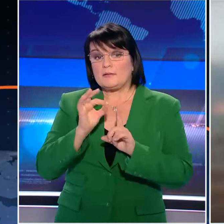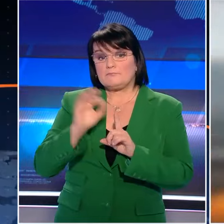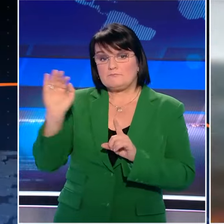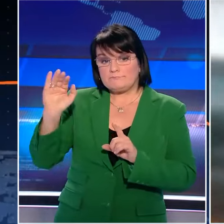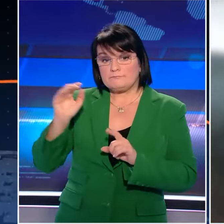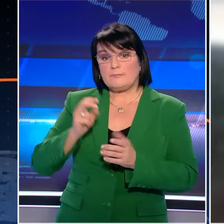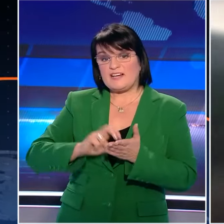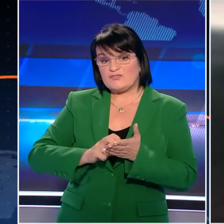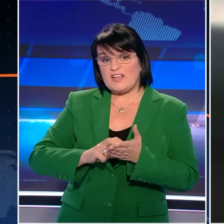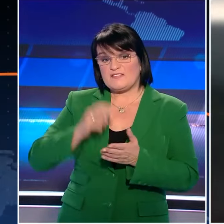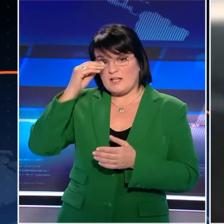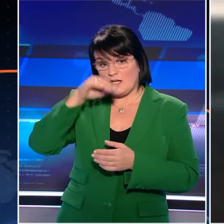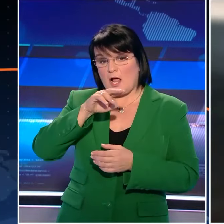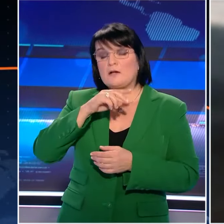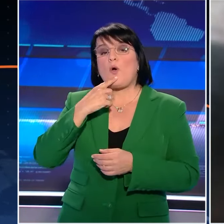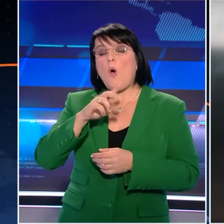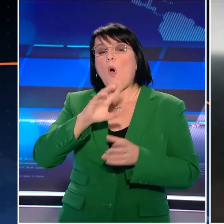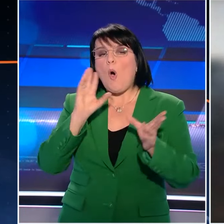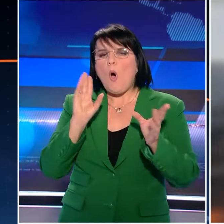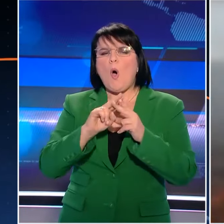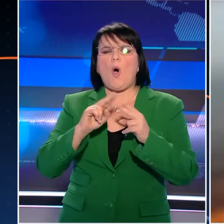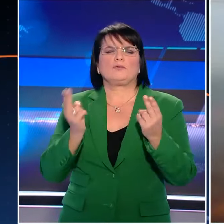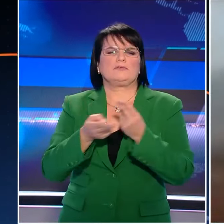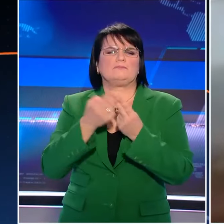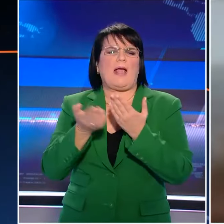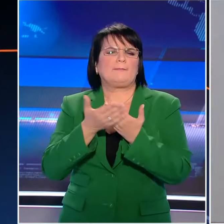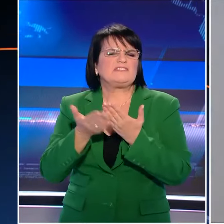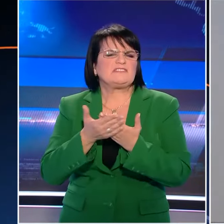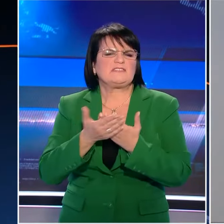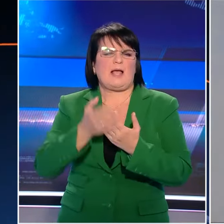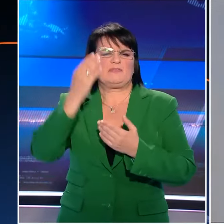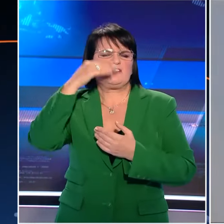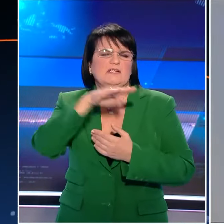πρεσβευτή του από το Ιράν και είχε ακυρώσει όλες τις ιρανικές επισκέψεις υψηλού επίπεδου.